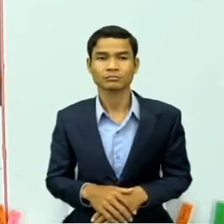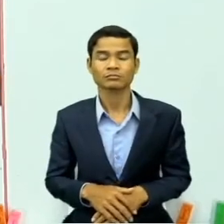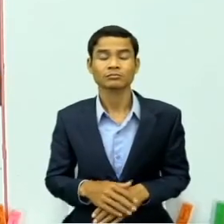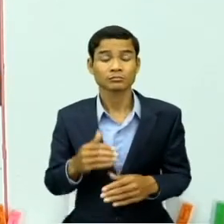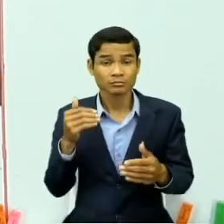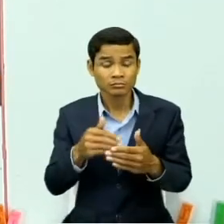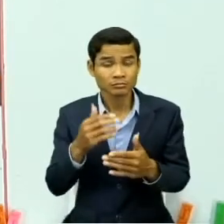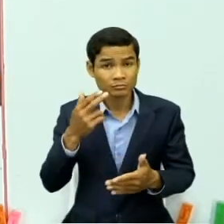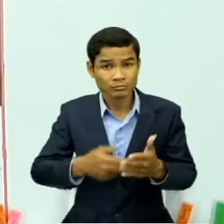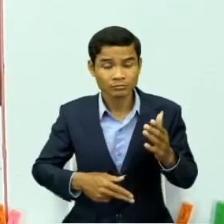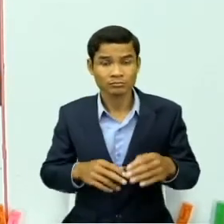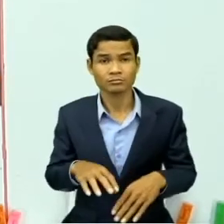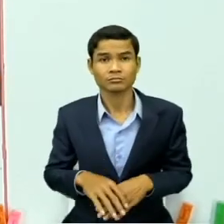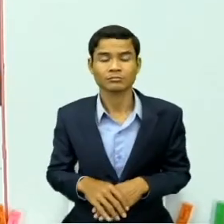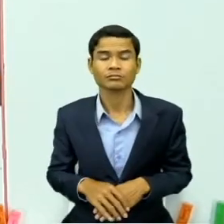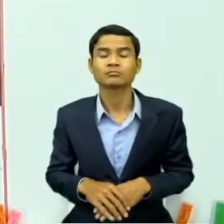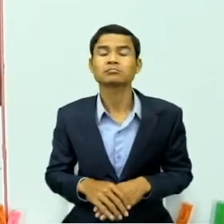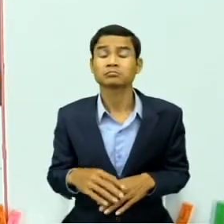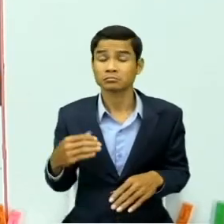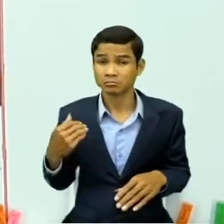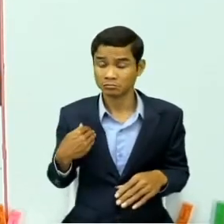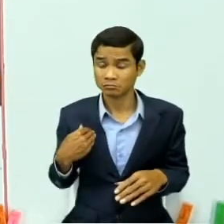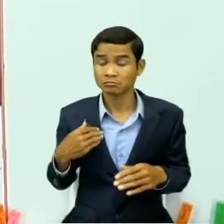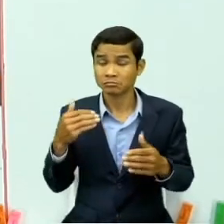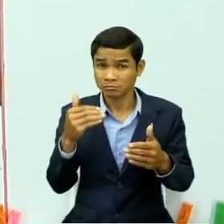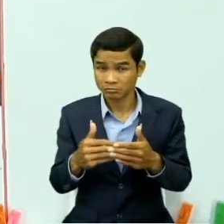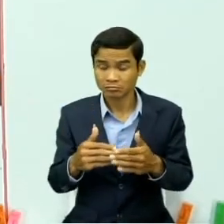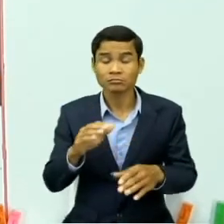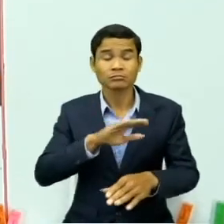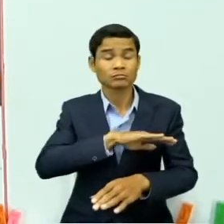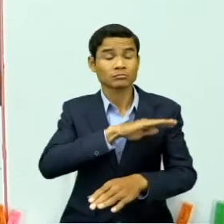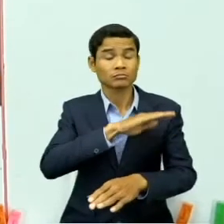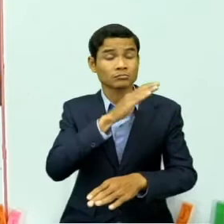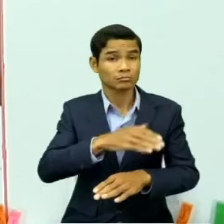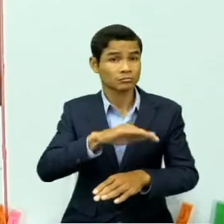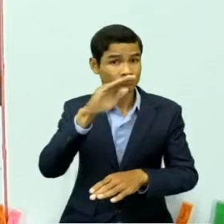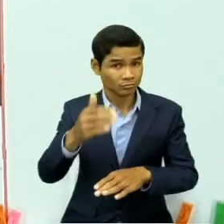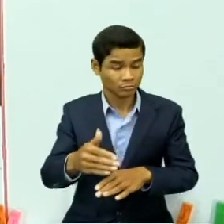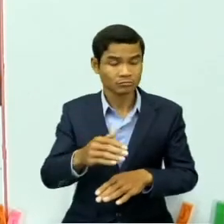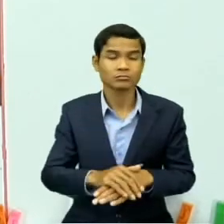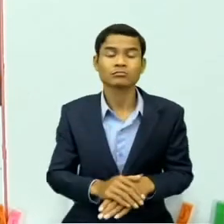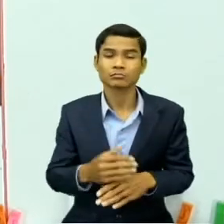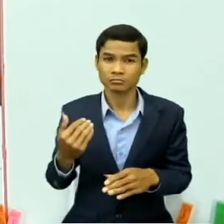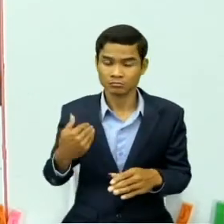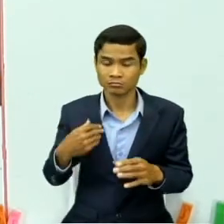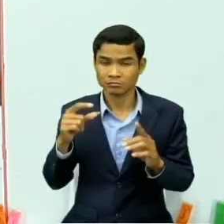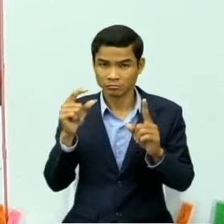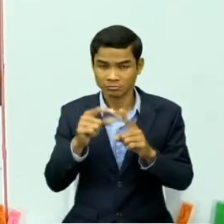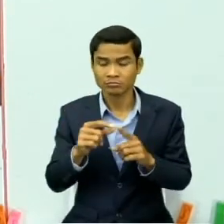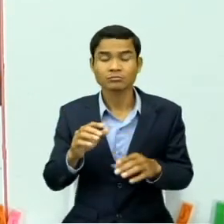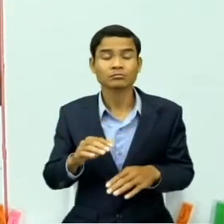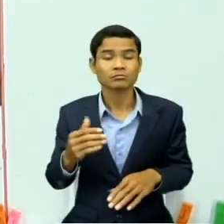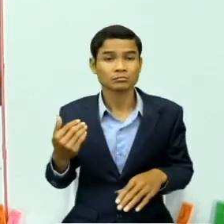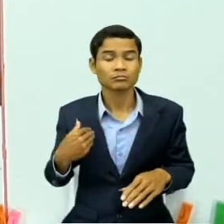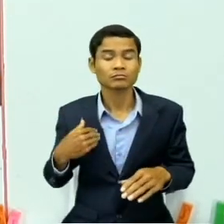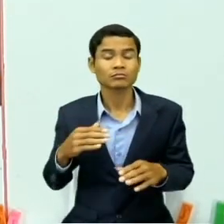bài ấy con chà cứ bài chớm phnom ná miên pía chà